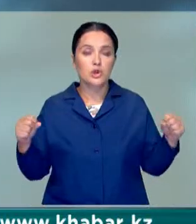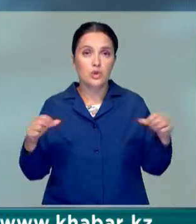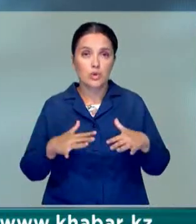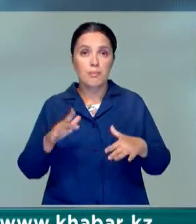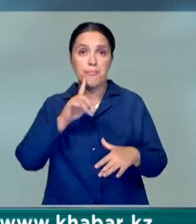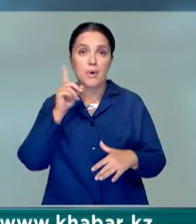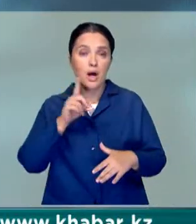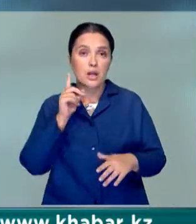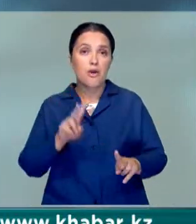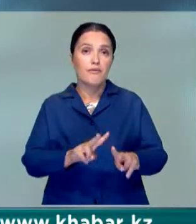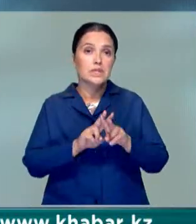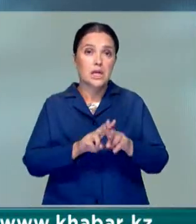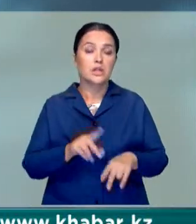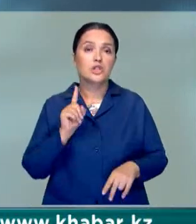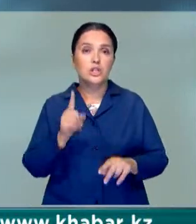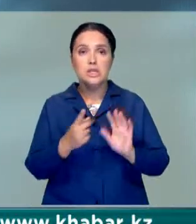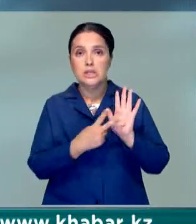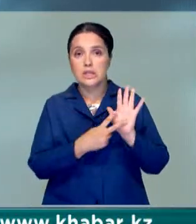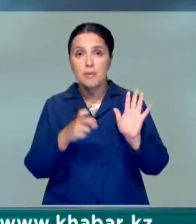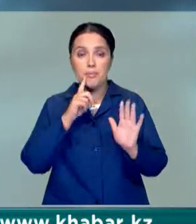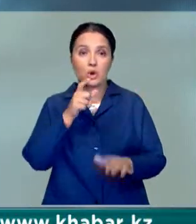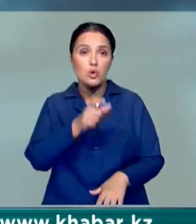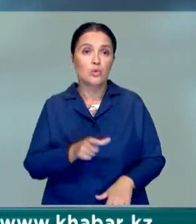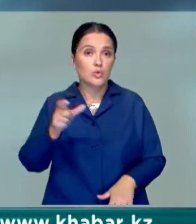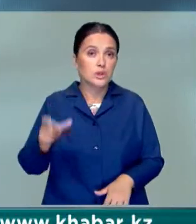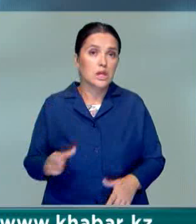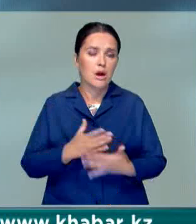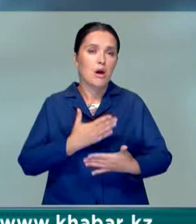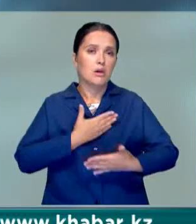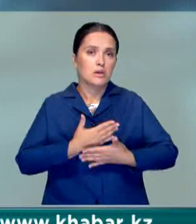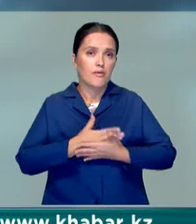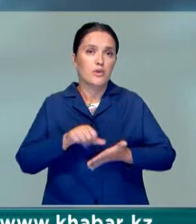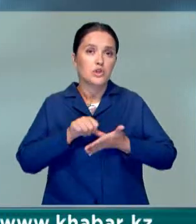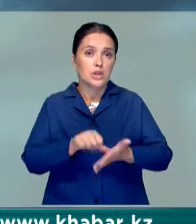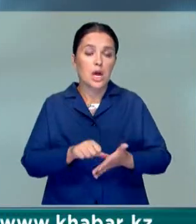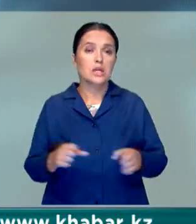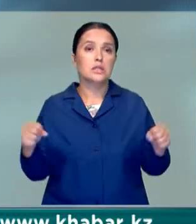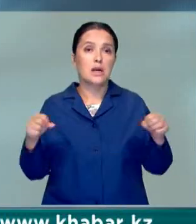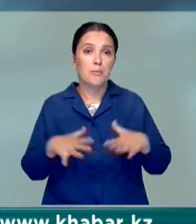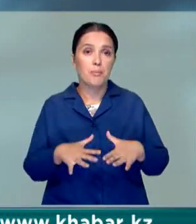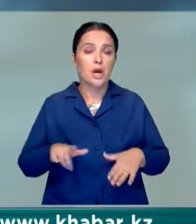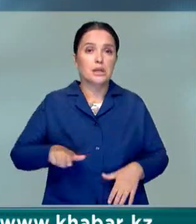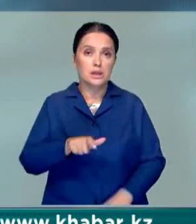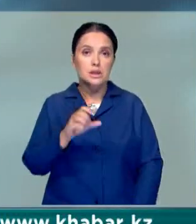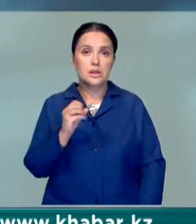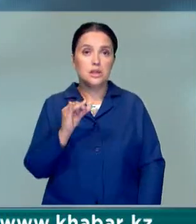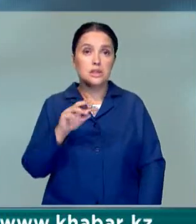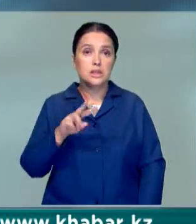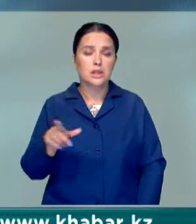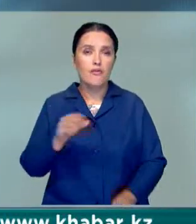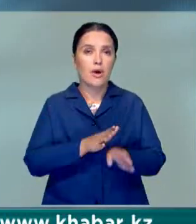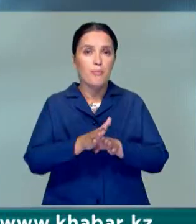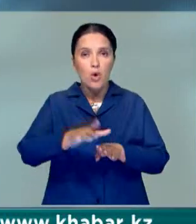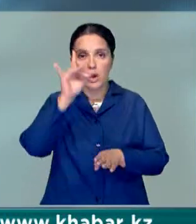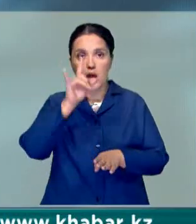молодежи состоялся в столице. Более 1700 молодых людей с активной жизненной позицией собрались на набережной реки Есиль со